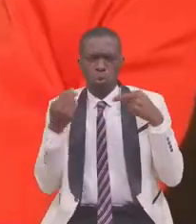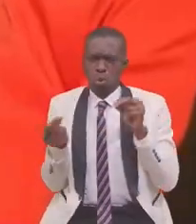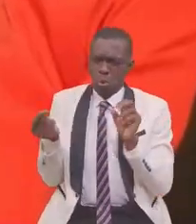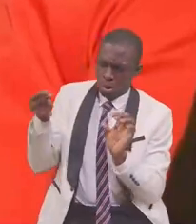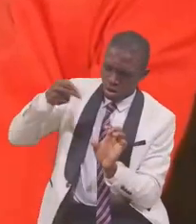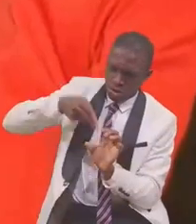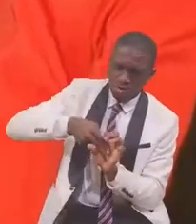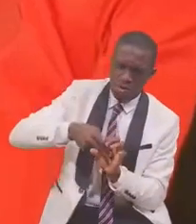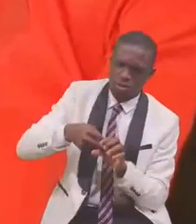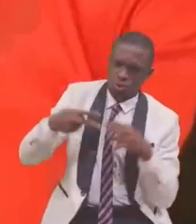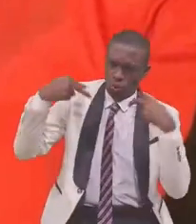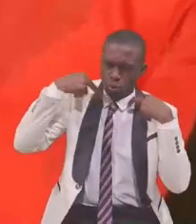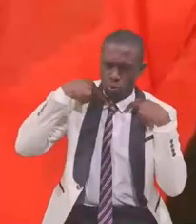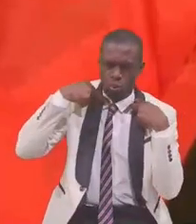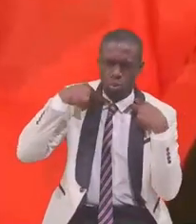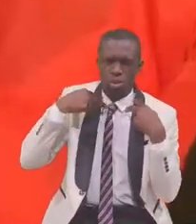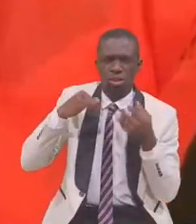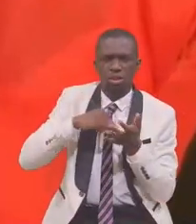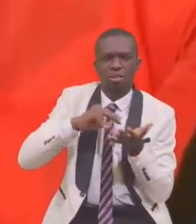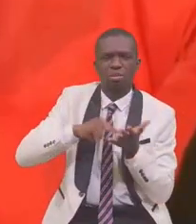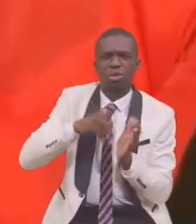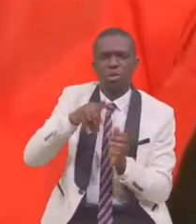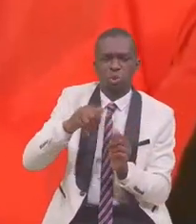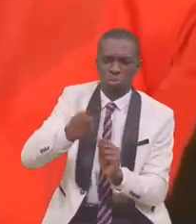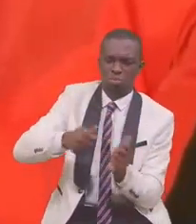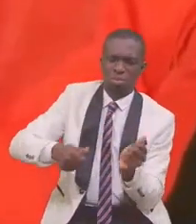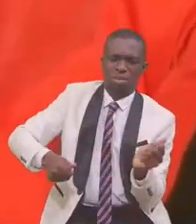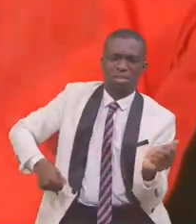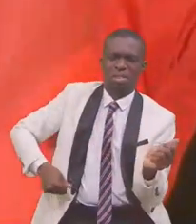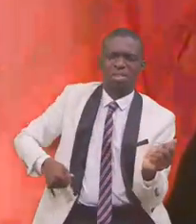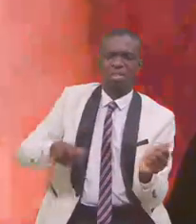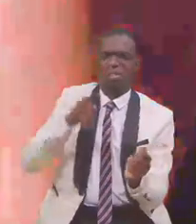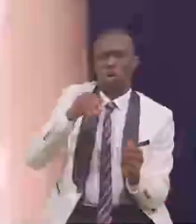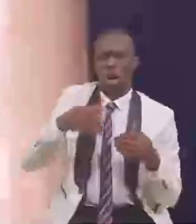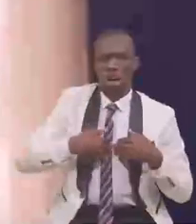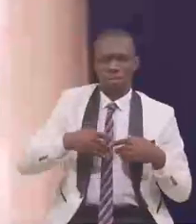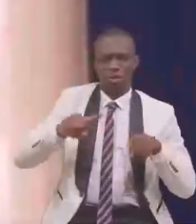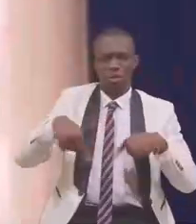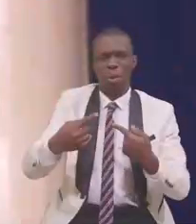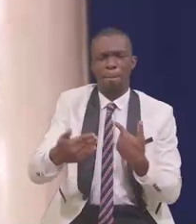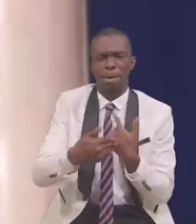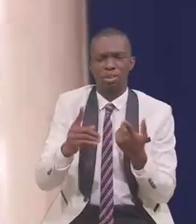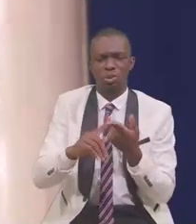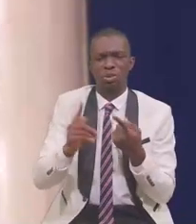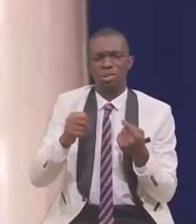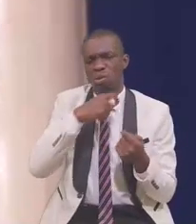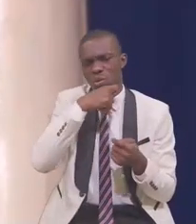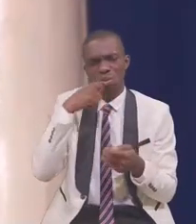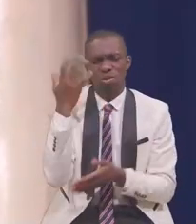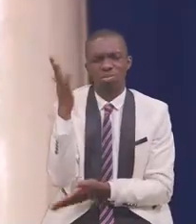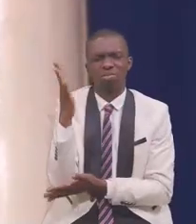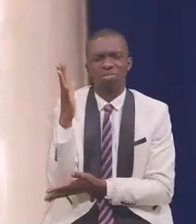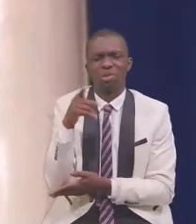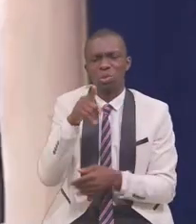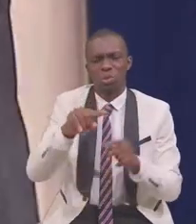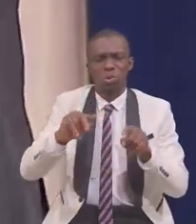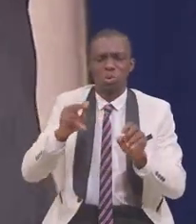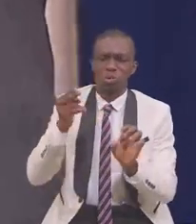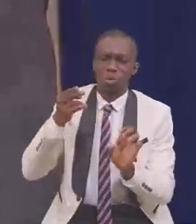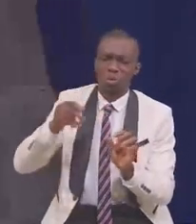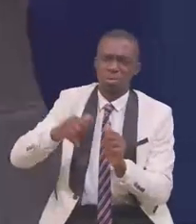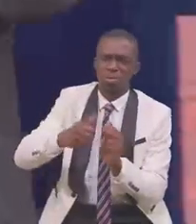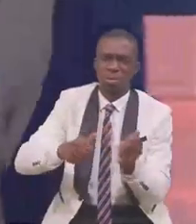qu'on emploie, l'expression qu'on emploie? C'est la rétrogradation. Il est retourné à la souillure. Il est retourné à la pollution, au